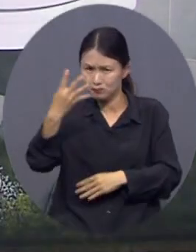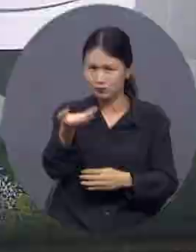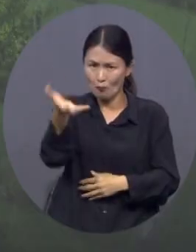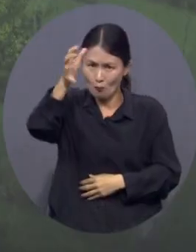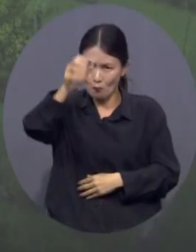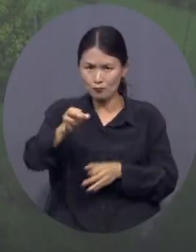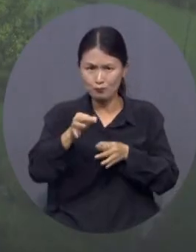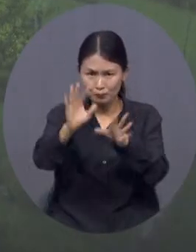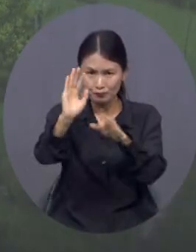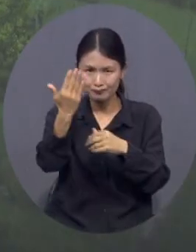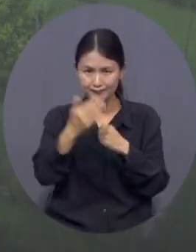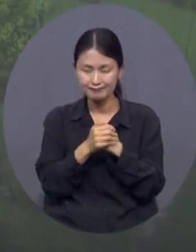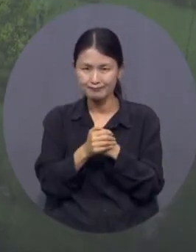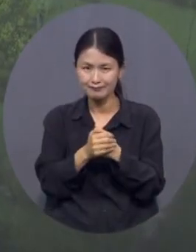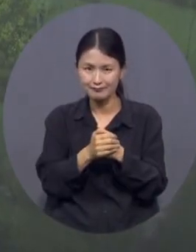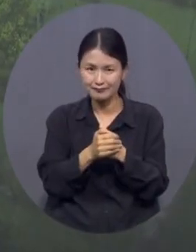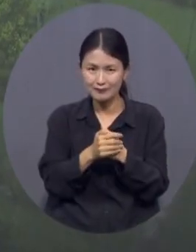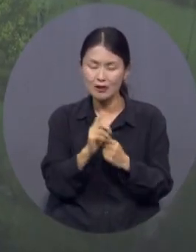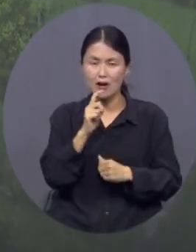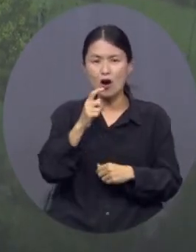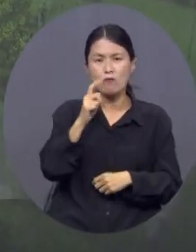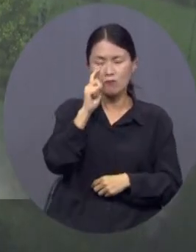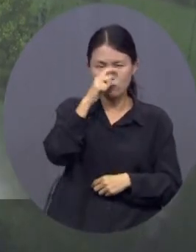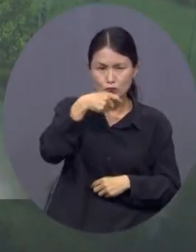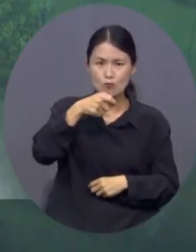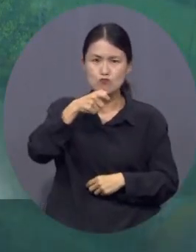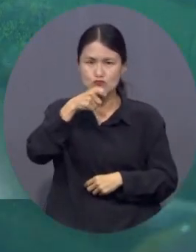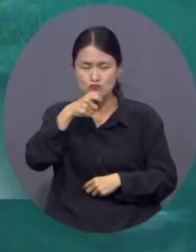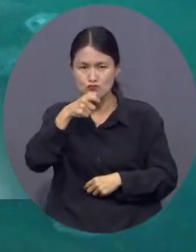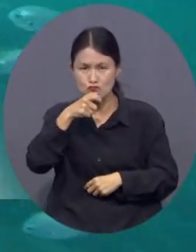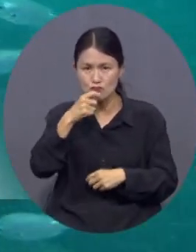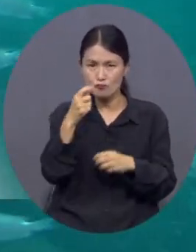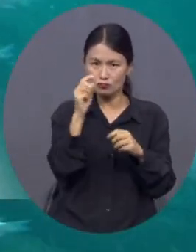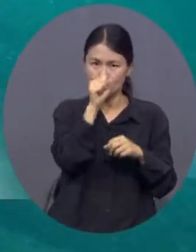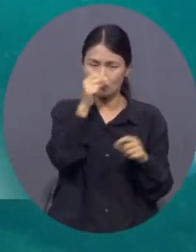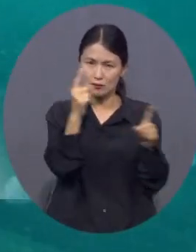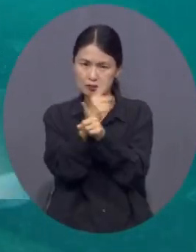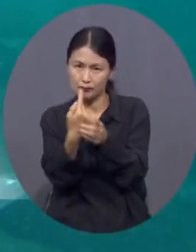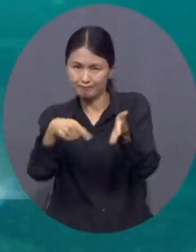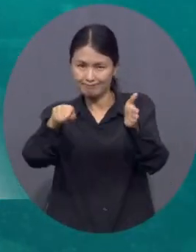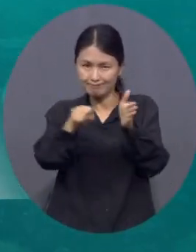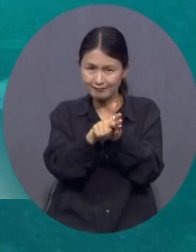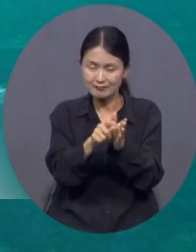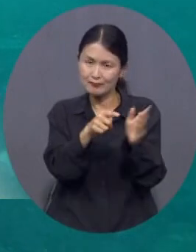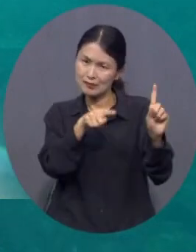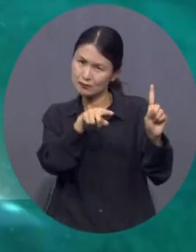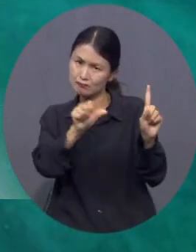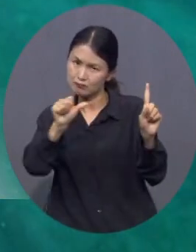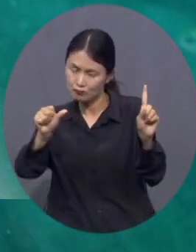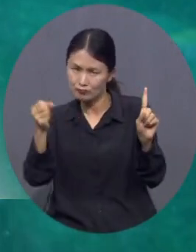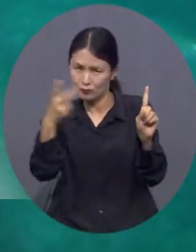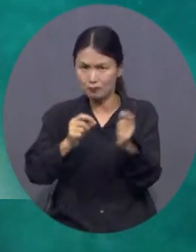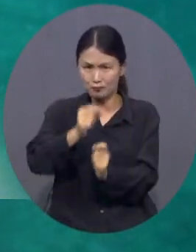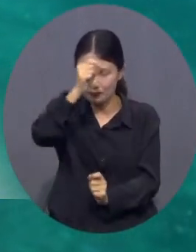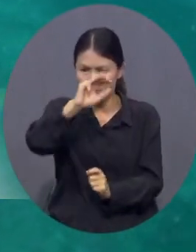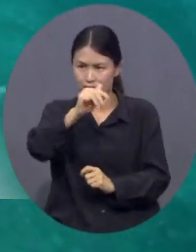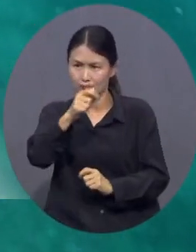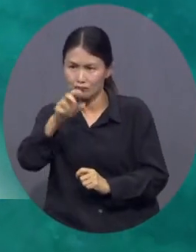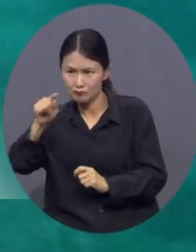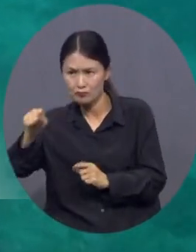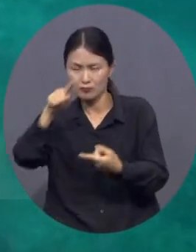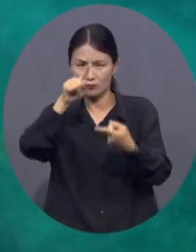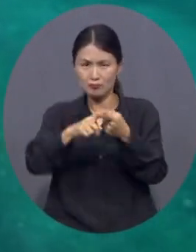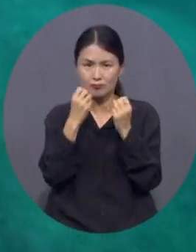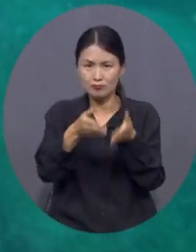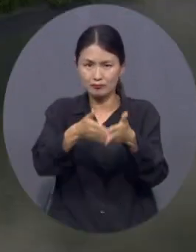투입됩니다. 해양 수질 개선을 위해 폭 1.5m, 길이 1,500m의 해양 방류관도 새로